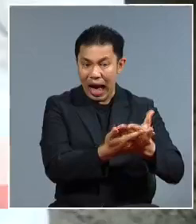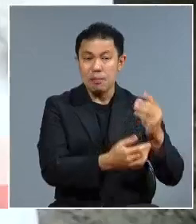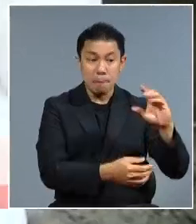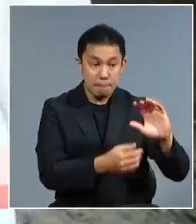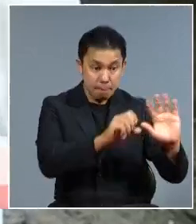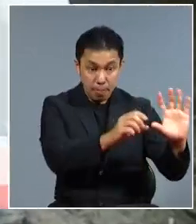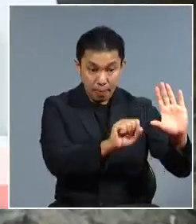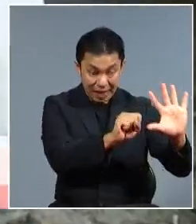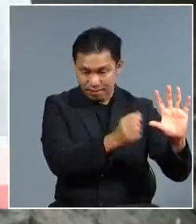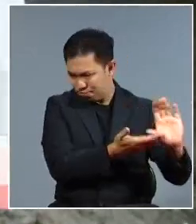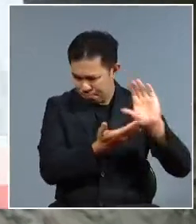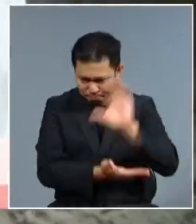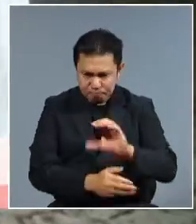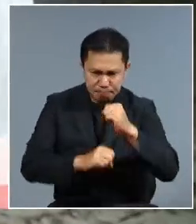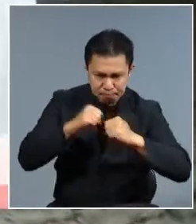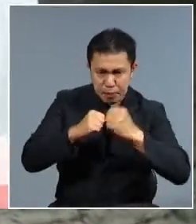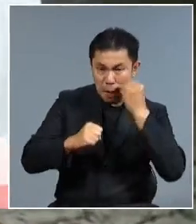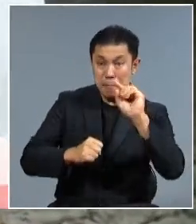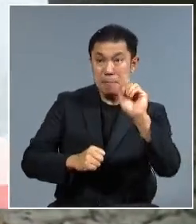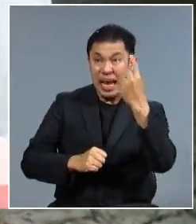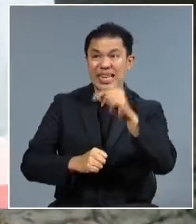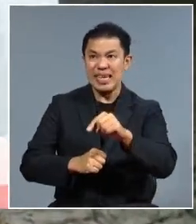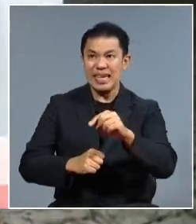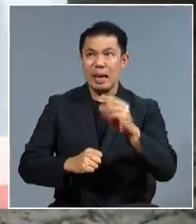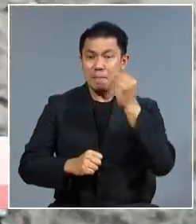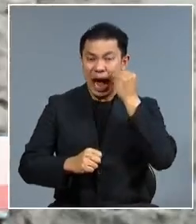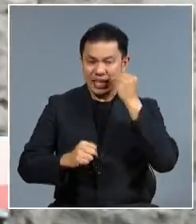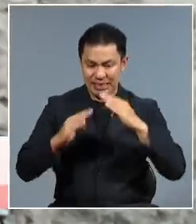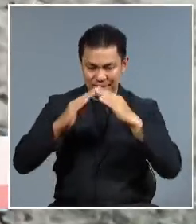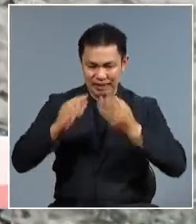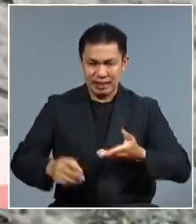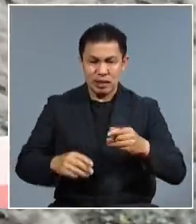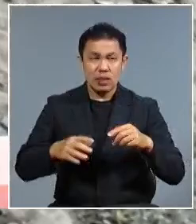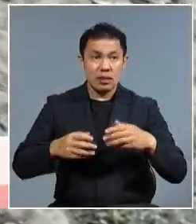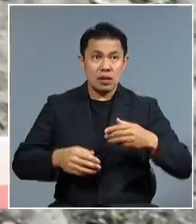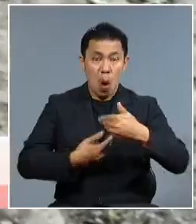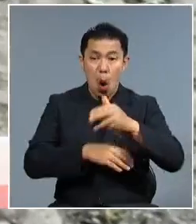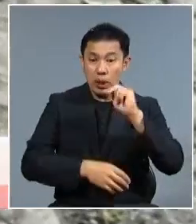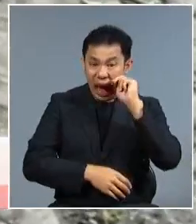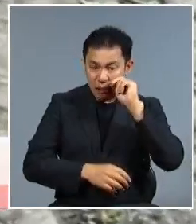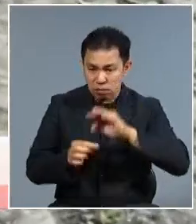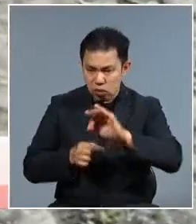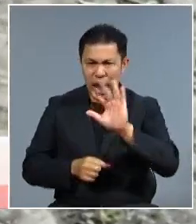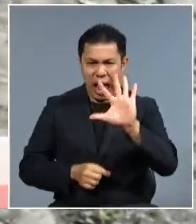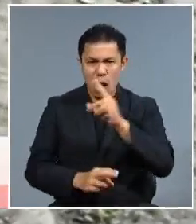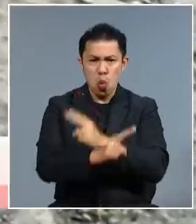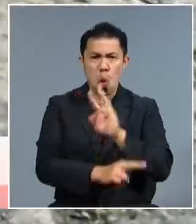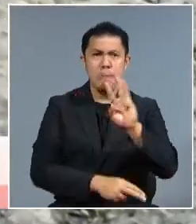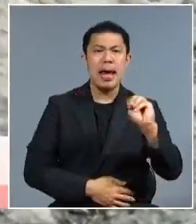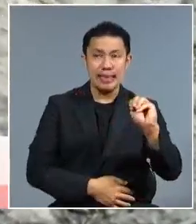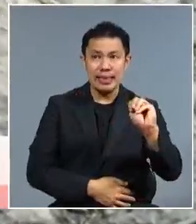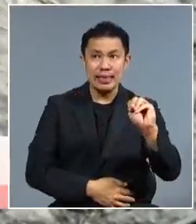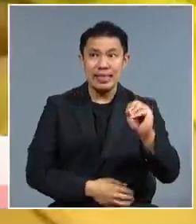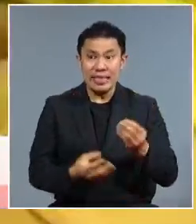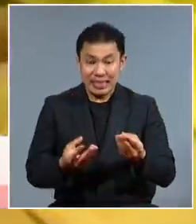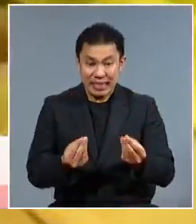หม่ให้กับป้าแกนเร็วๆนี้โดยบ้านที่จะสร้างนะครับก็จะเป็นบ้านยกพื้นพร้อมกับห้องน้ำขนาด5x6เมตรโดยมีพื้น